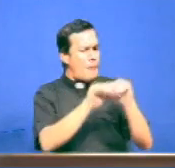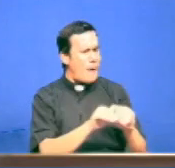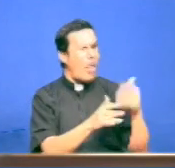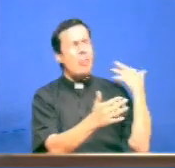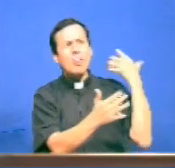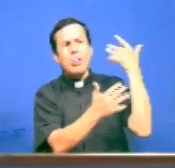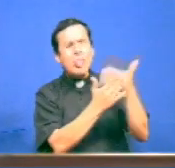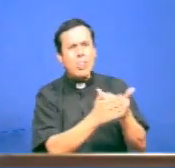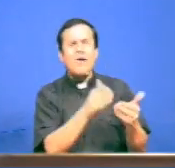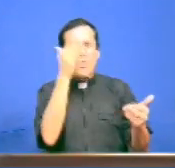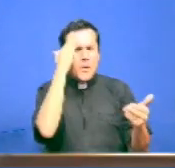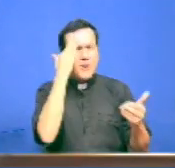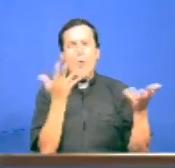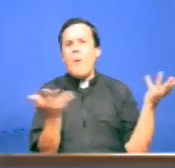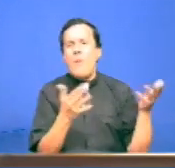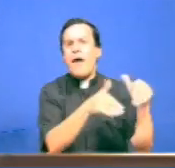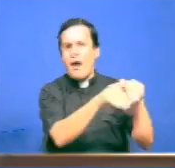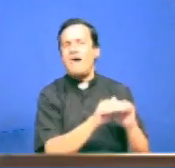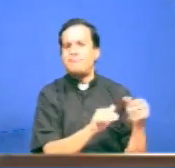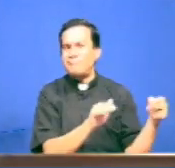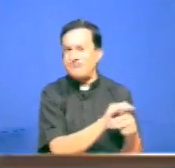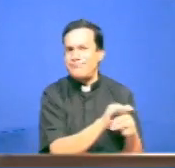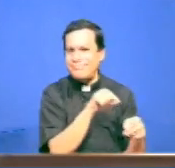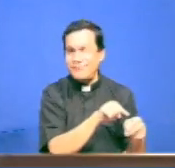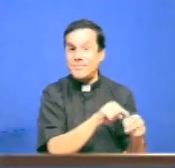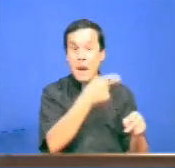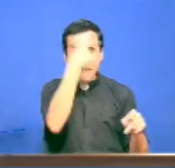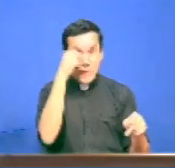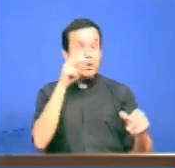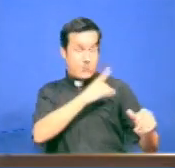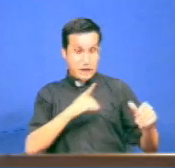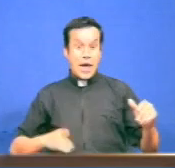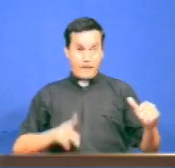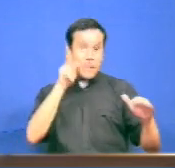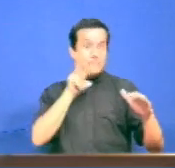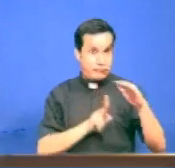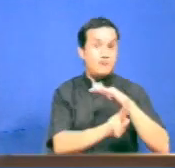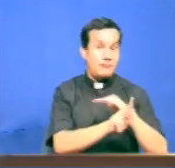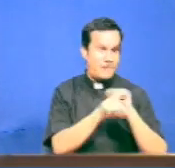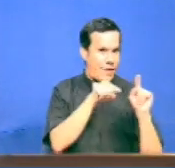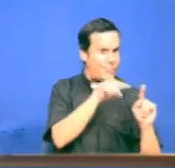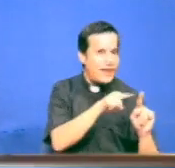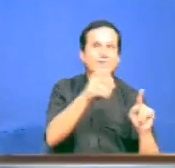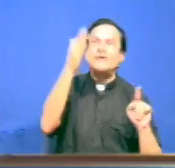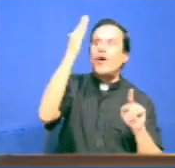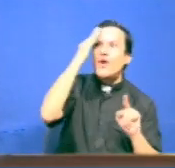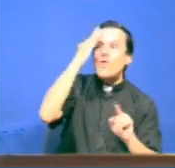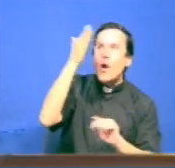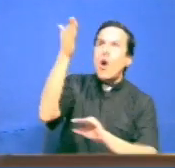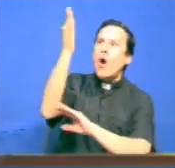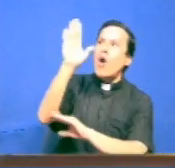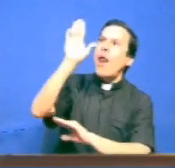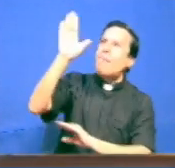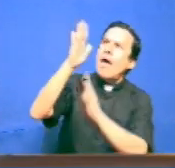hii. Kwa kuwa alikuwa nabii na alijua ya kuwa Mungu amemwapia